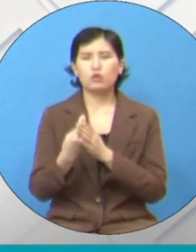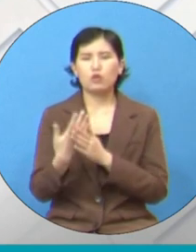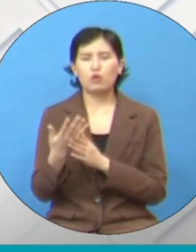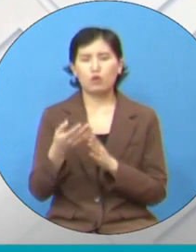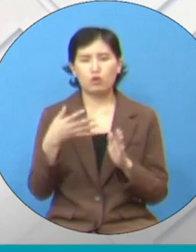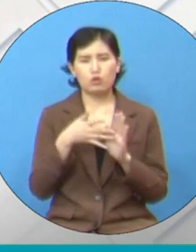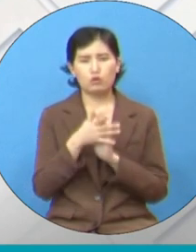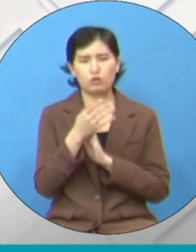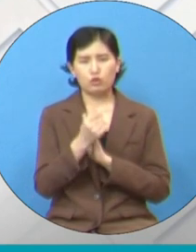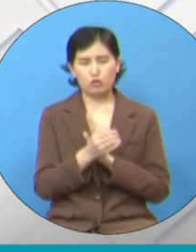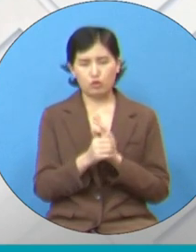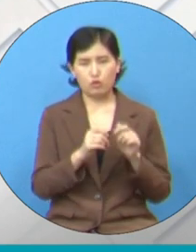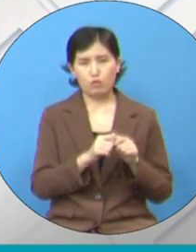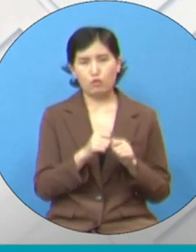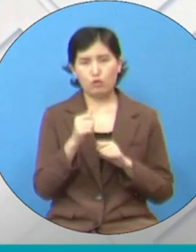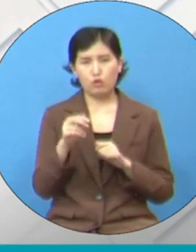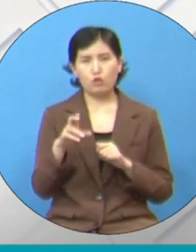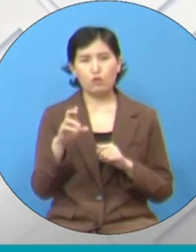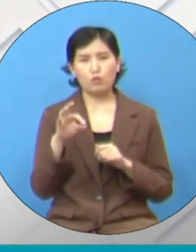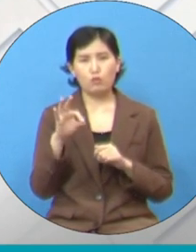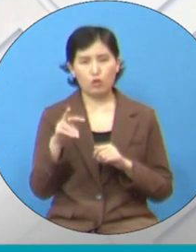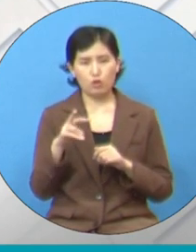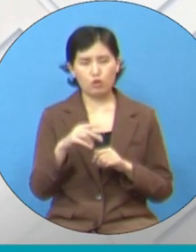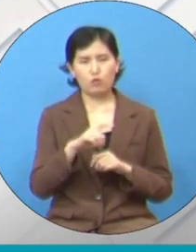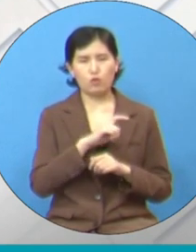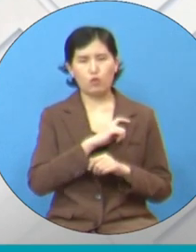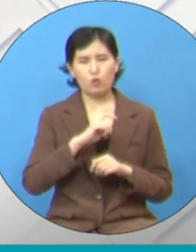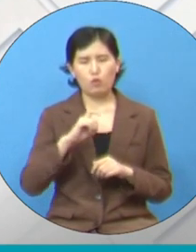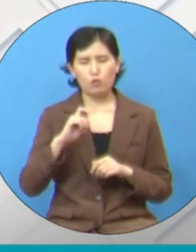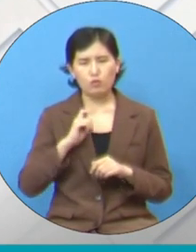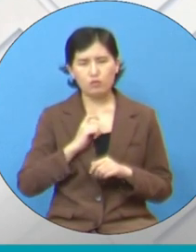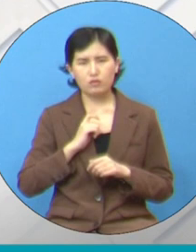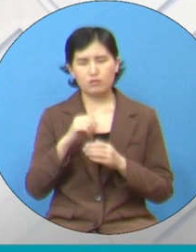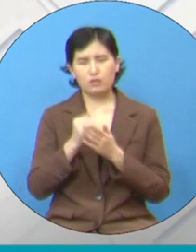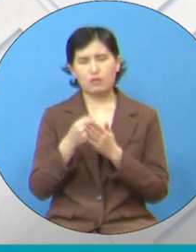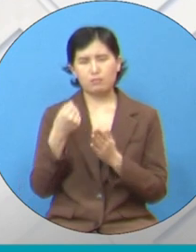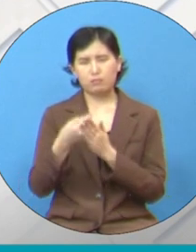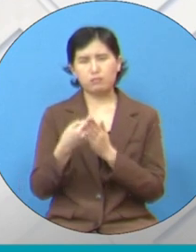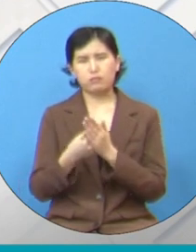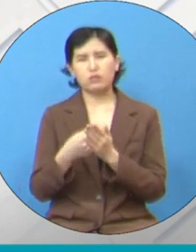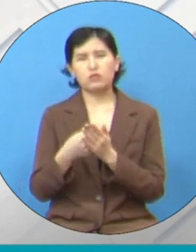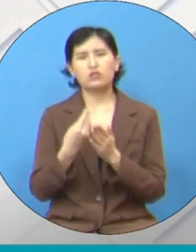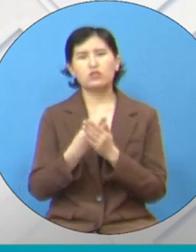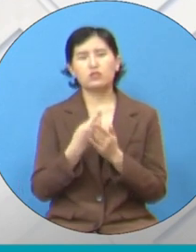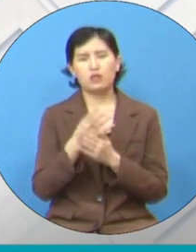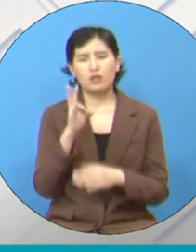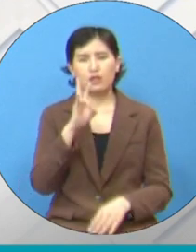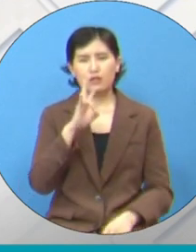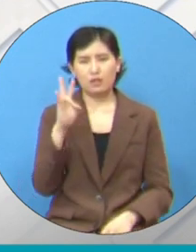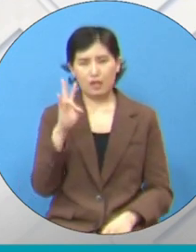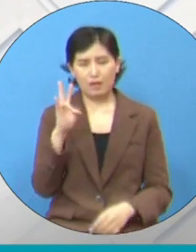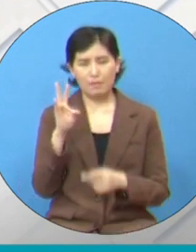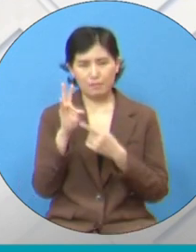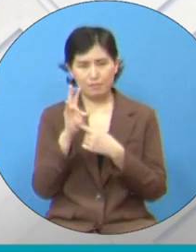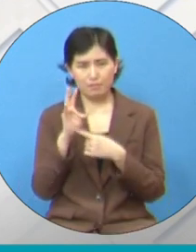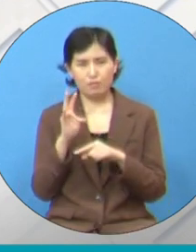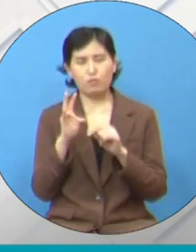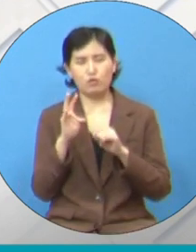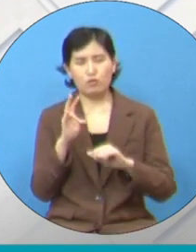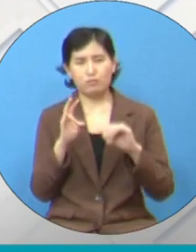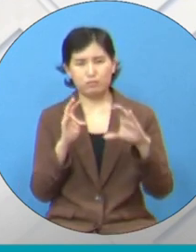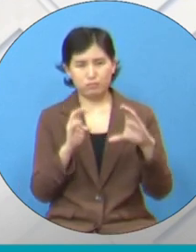төсвөөс олгож байгаа тохиолдолд яг хувьчлан зааж өгдөг. Тухайлбал одоо намд олгож байгаа санхүүжилтийн 30 орчимчин